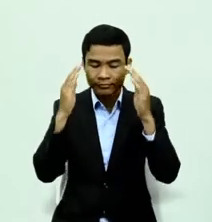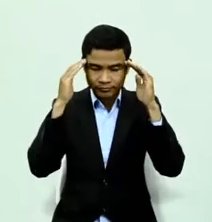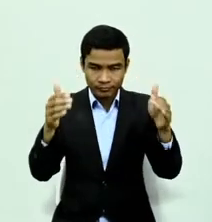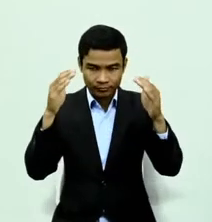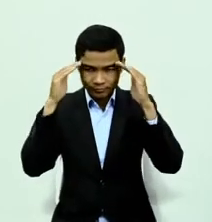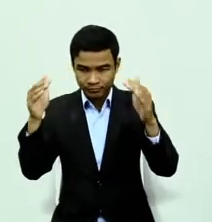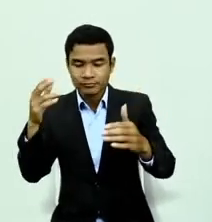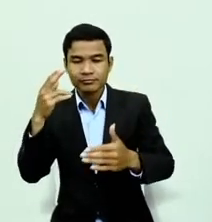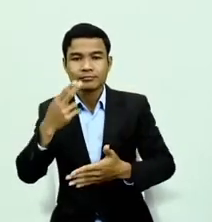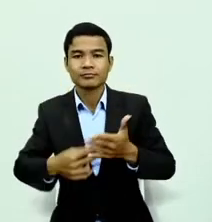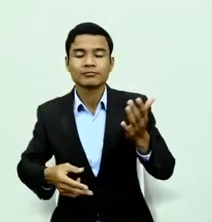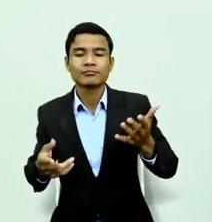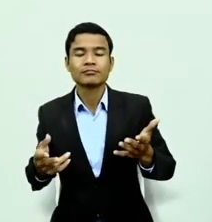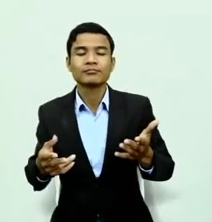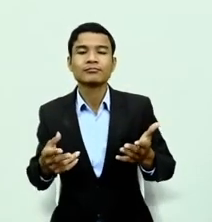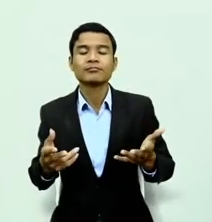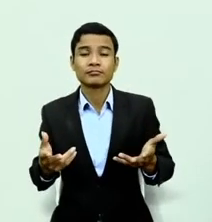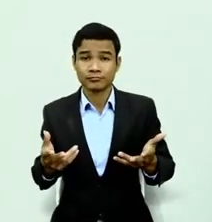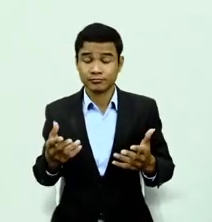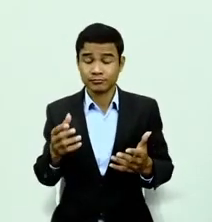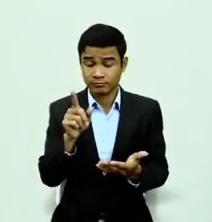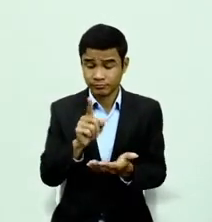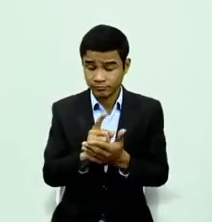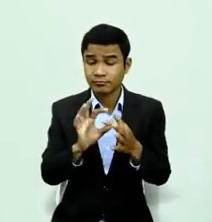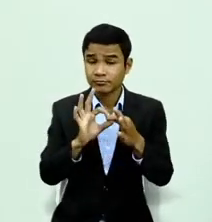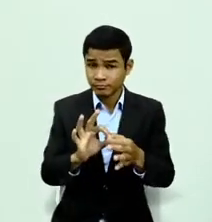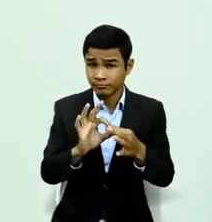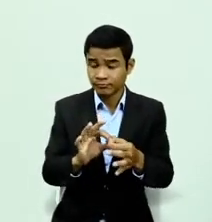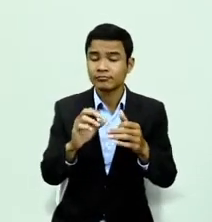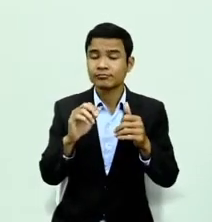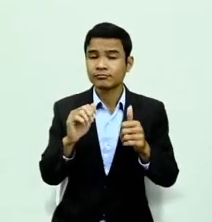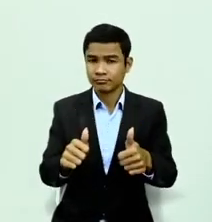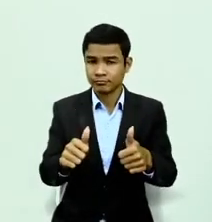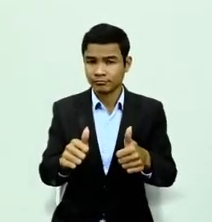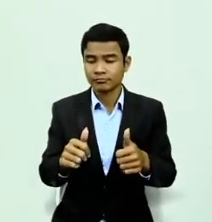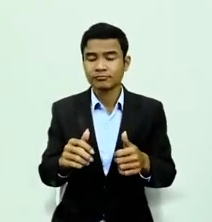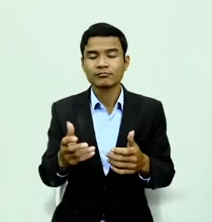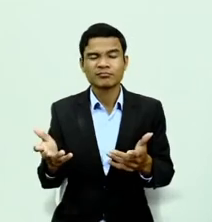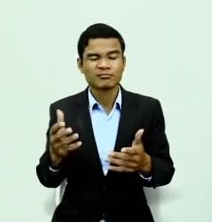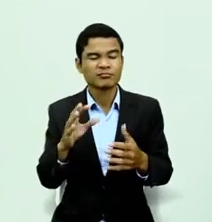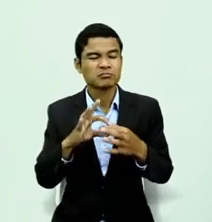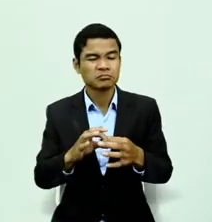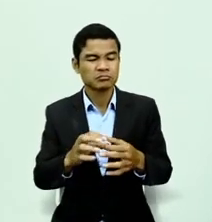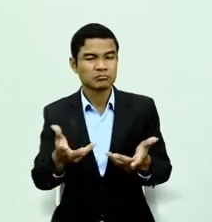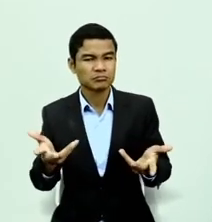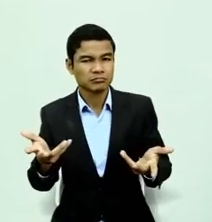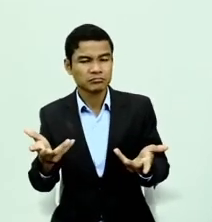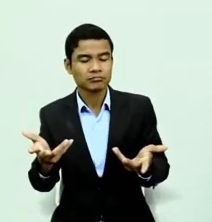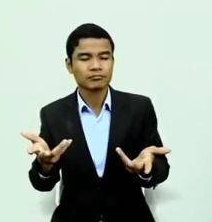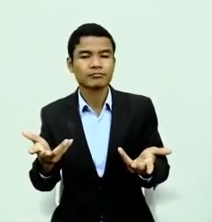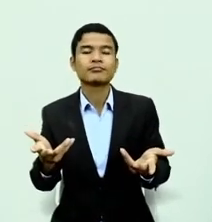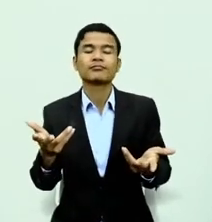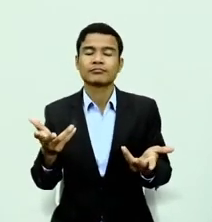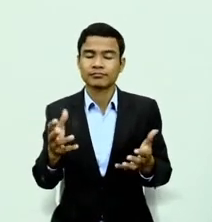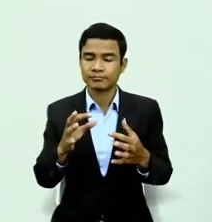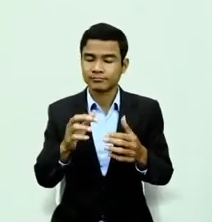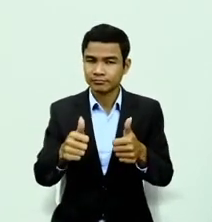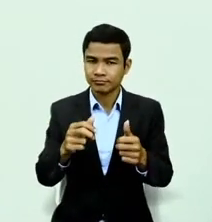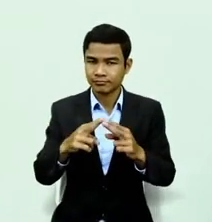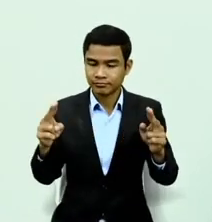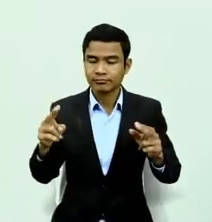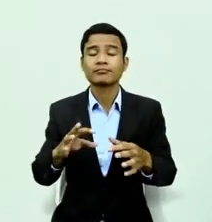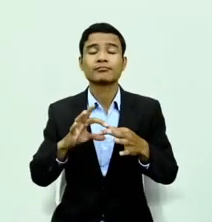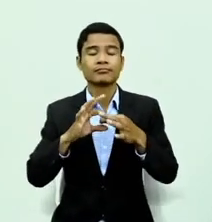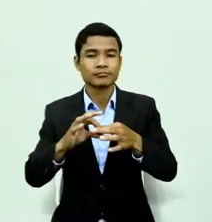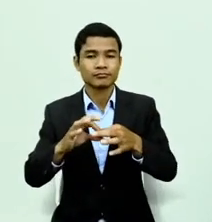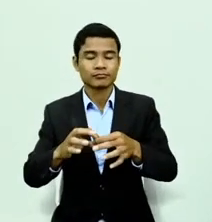con. Chà, bắt đầu tới lỡ ca thua tùm nẹ tùm nông. Tùm nẹ tùm nông chẳng mạch tới ạ. Chà, lỡ nà con cứ thua